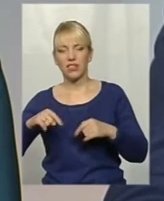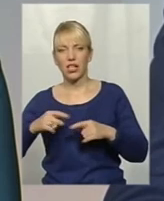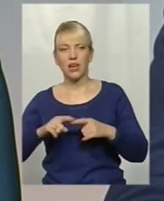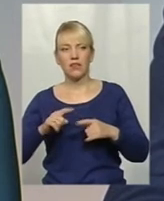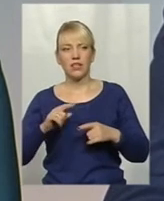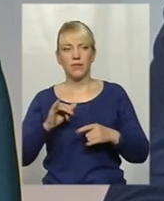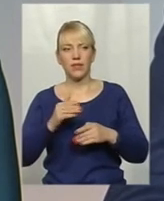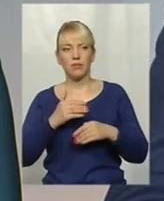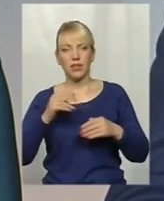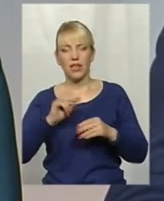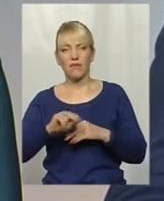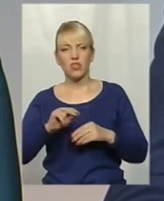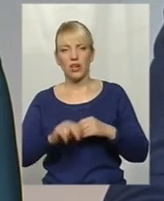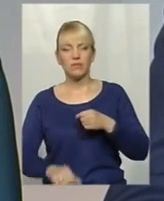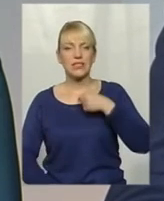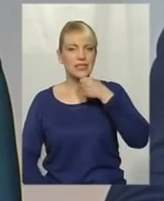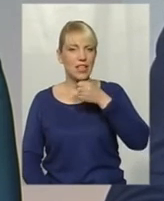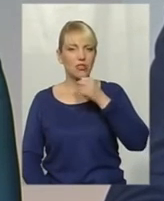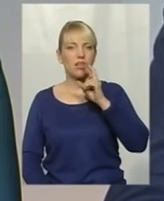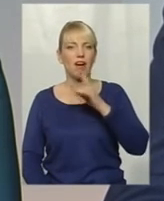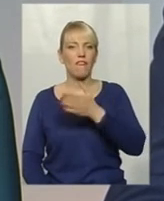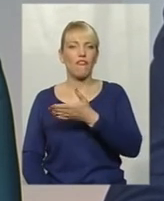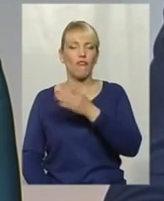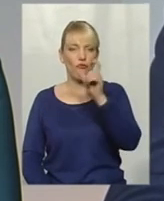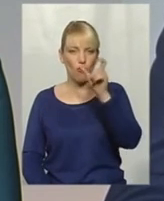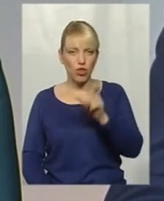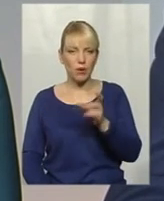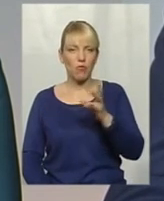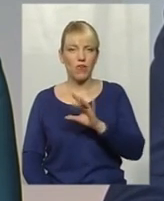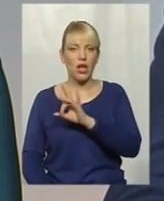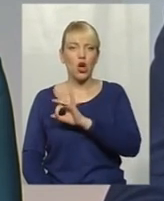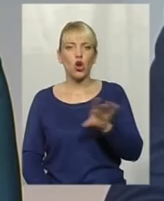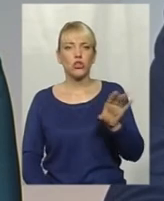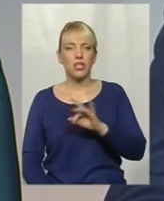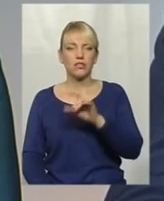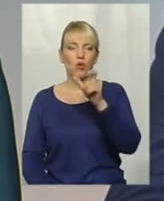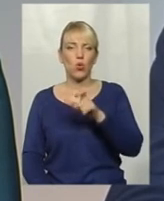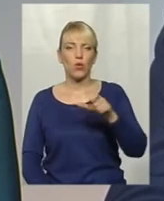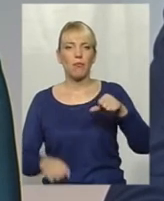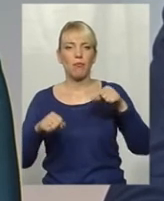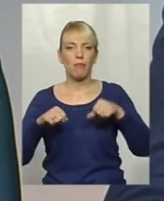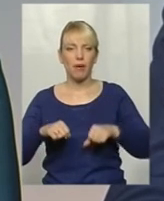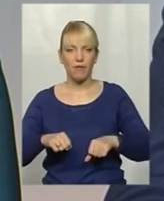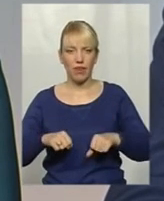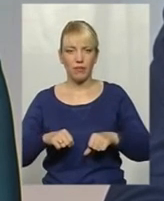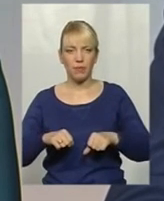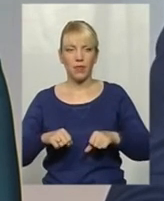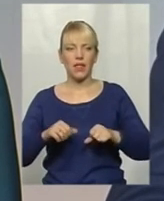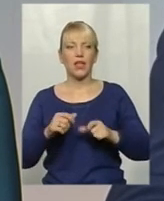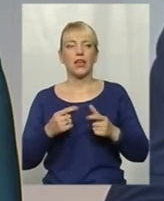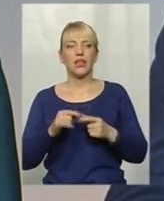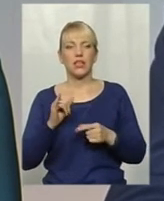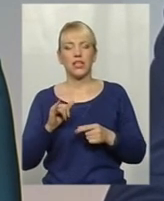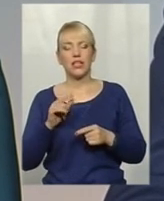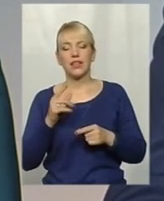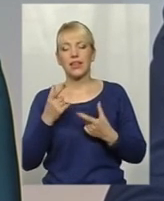Сьогодні навчаємо старост, як вони повинні роз'яснювати людям права, де їхні повноваження, що вони мають право робити самостійно, а